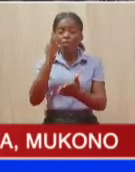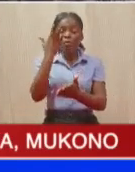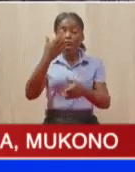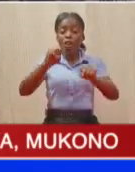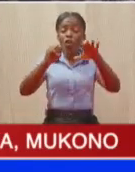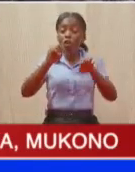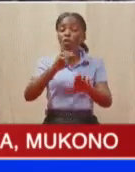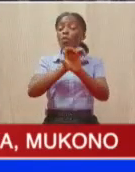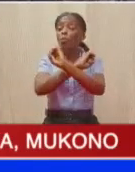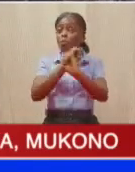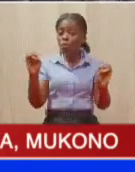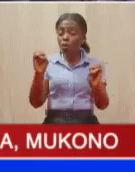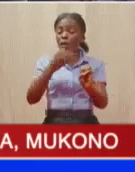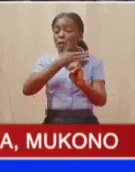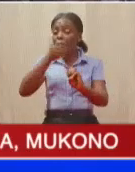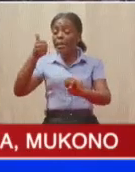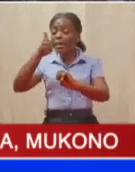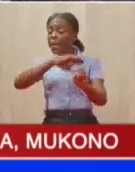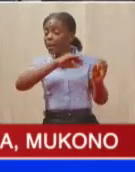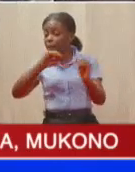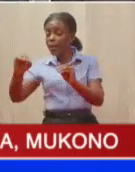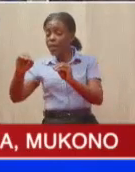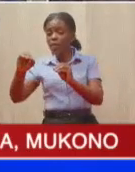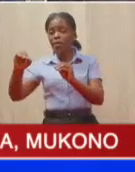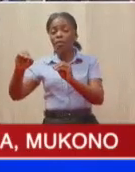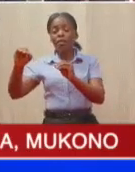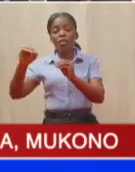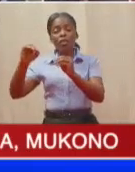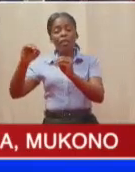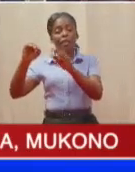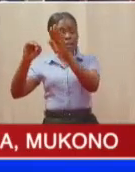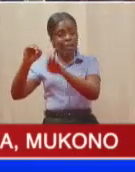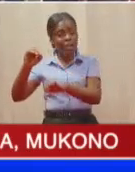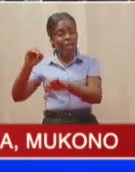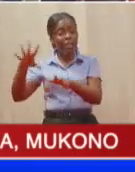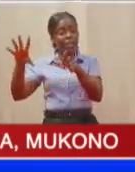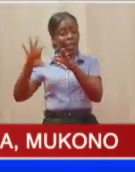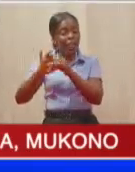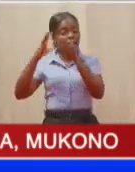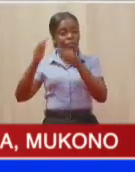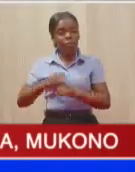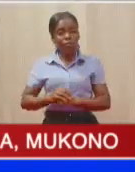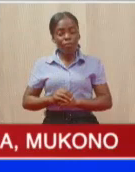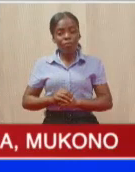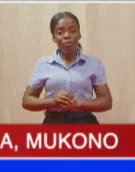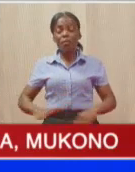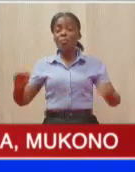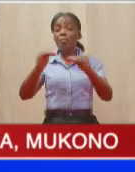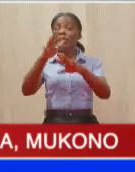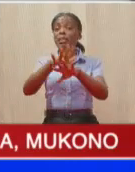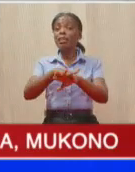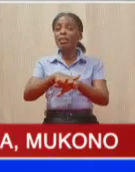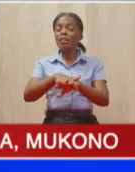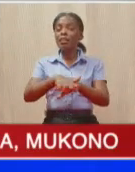siteegi agende mu siteegi yonna eriwo agiyingiremu. Olukiiko luno